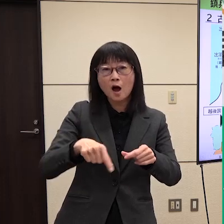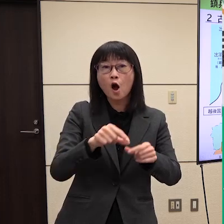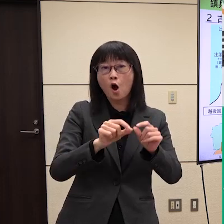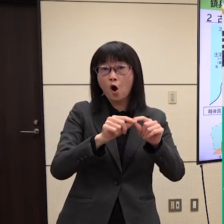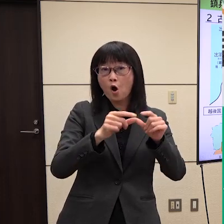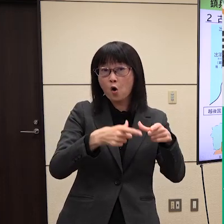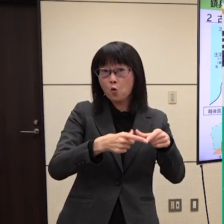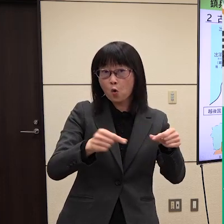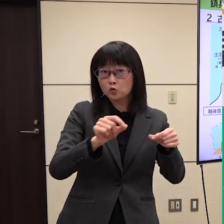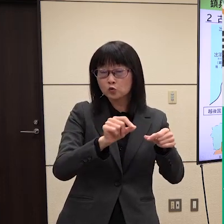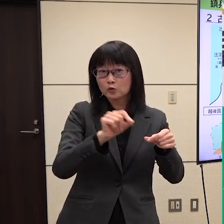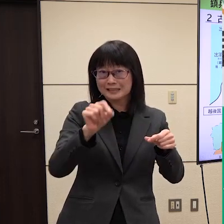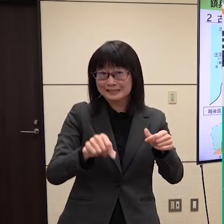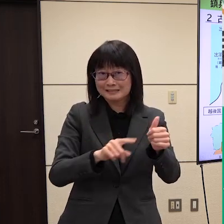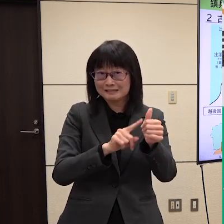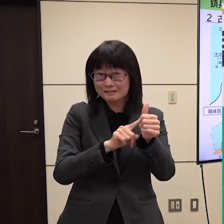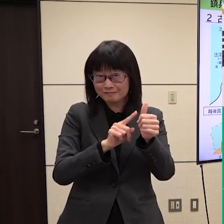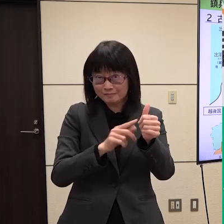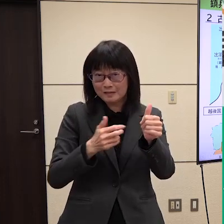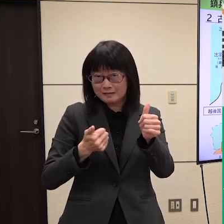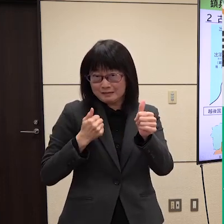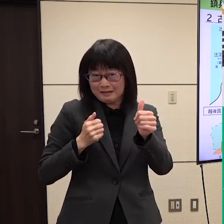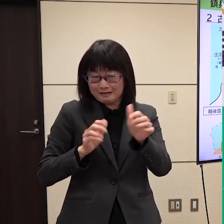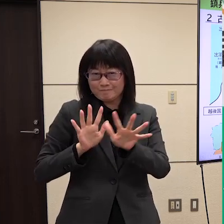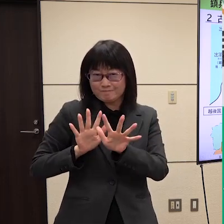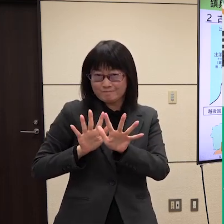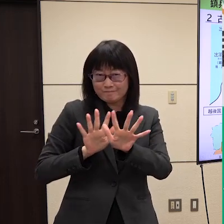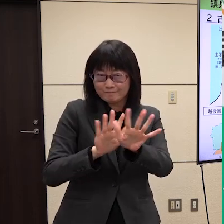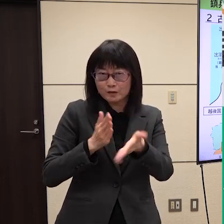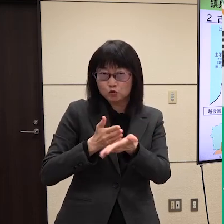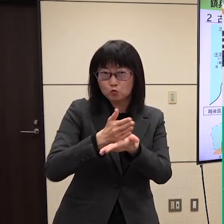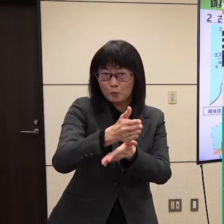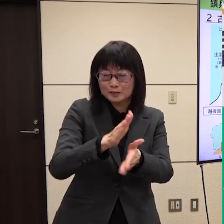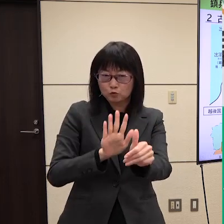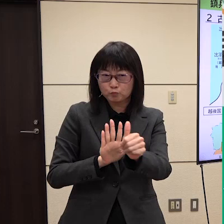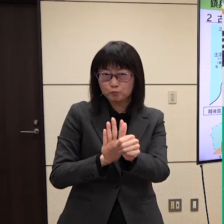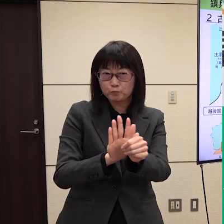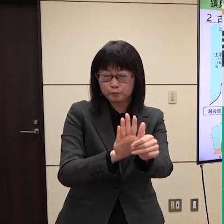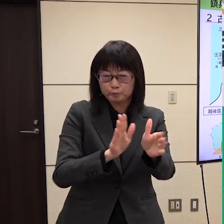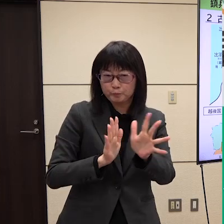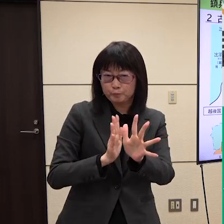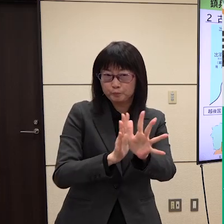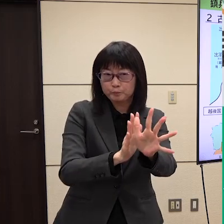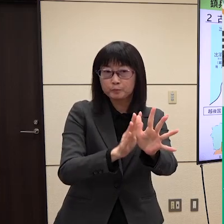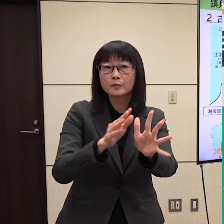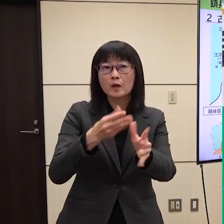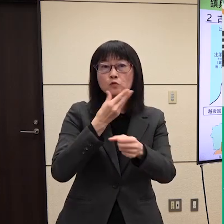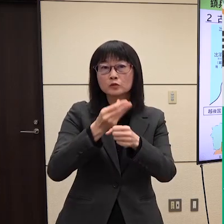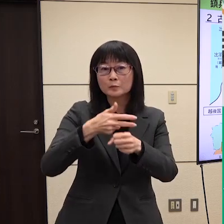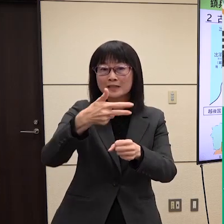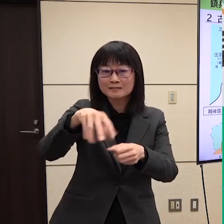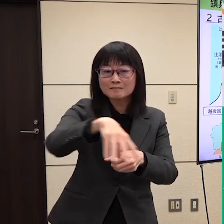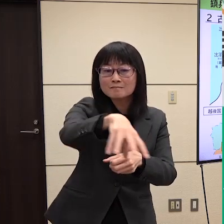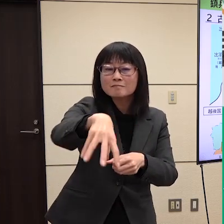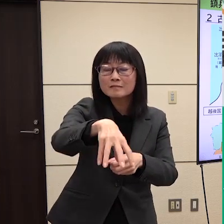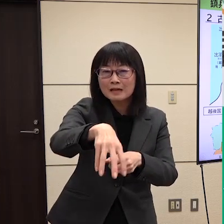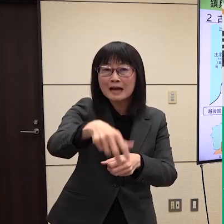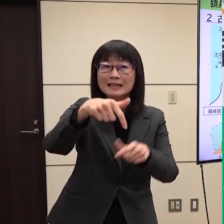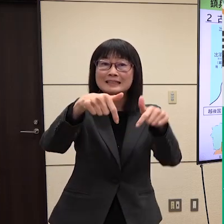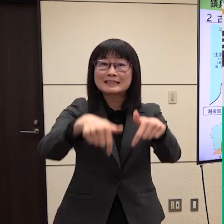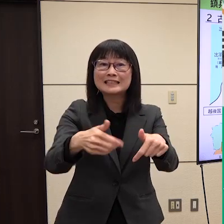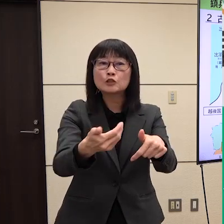、そしてこの西久保遺跡周辺でとどまっていたと。そこで陳平